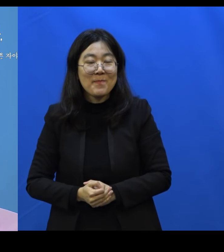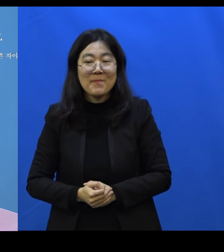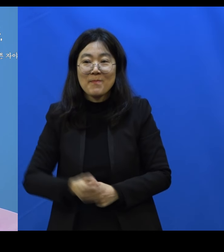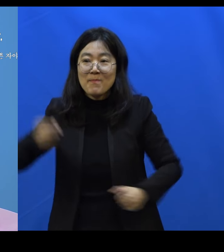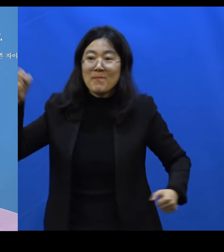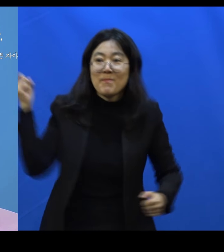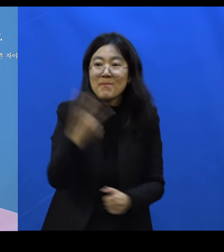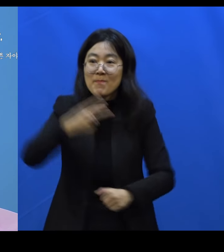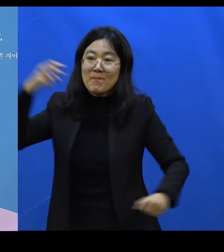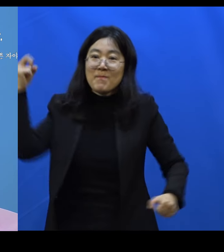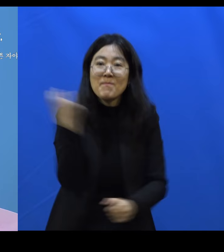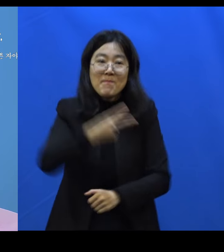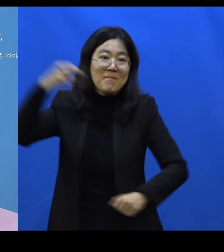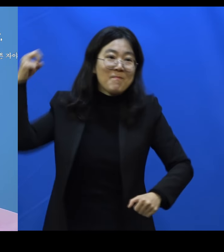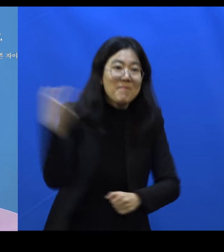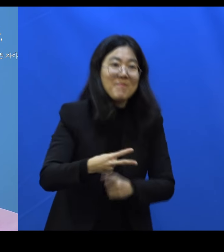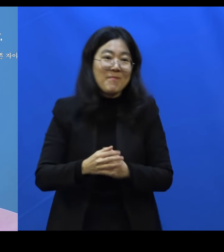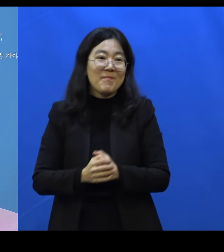다가오십니다.